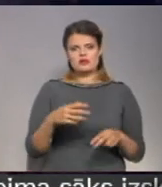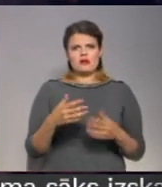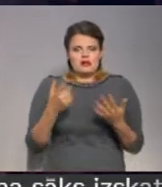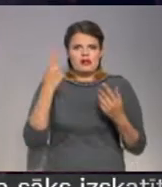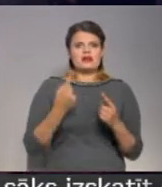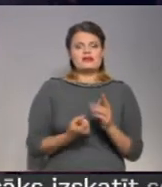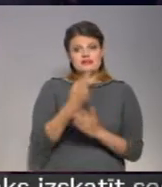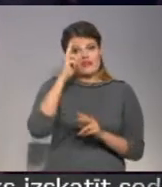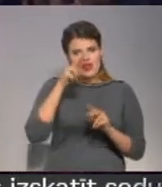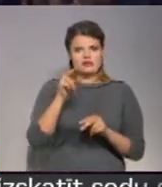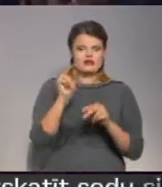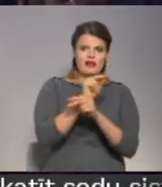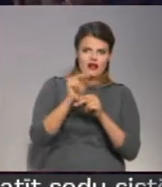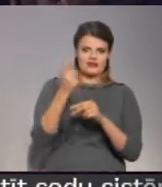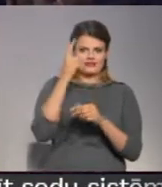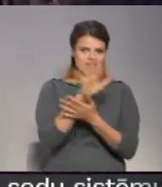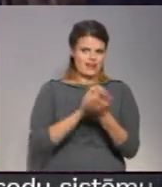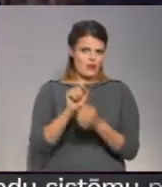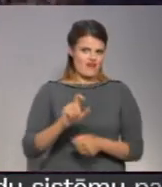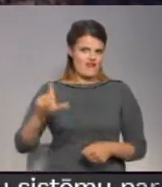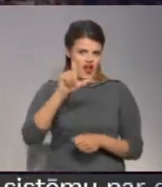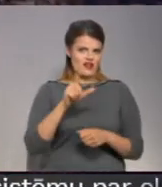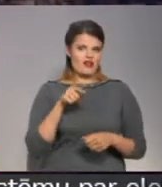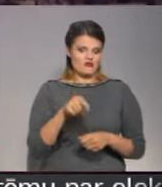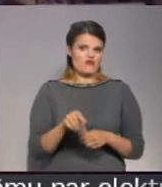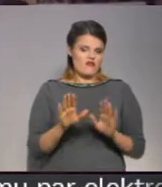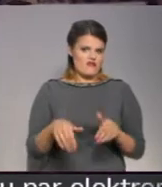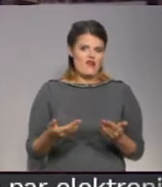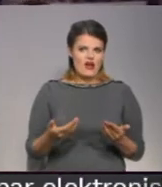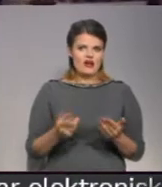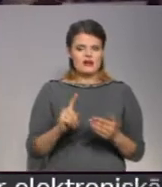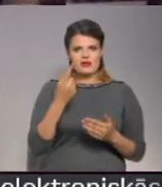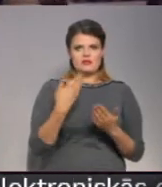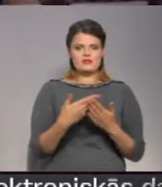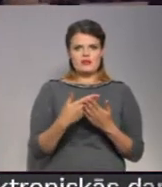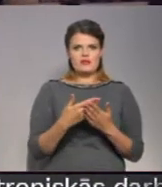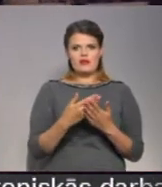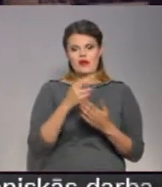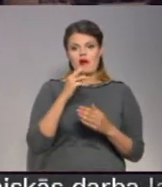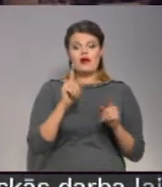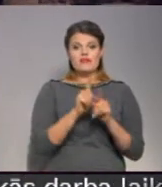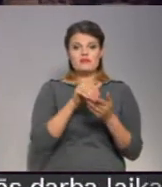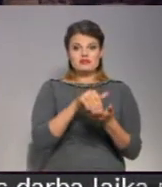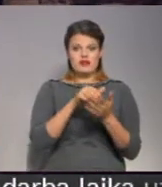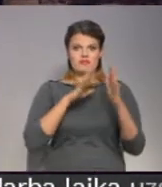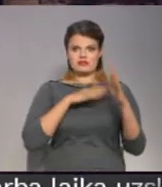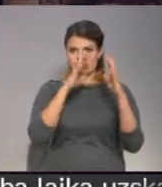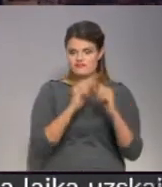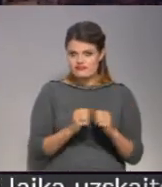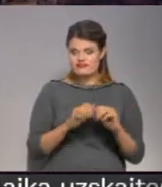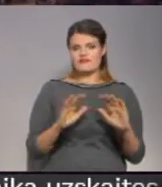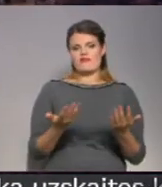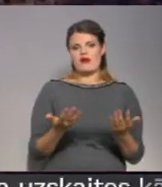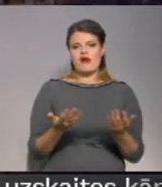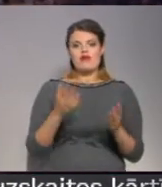sagrāko tīrais savas nezināšanas. Pretējā gadījumā to visu var ļoti viegli sabojāt. Pirmais var vienkārši aizlaist nebūtībā vai sabrūk, otrs